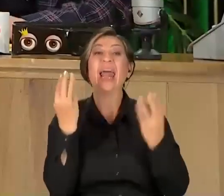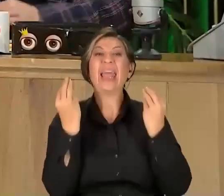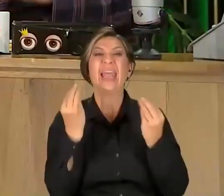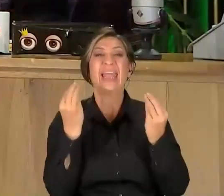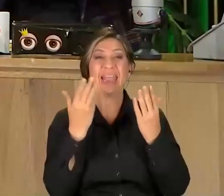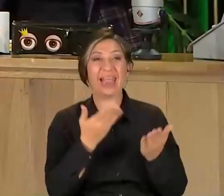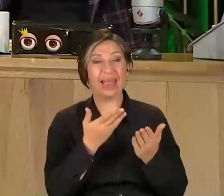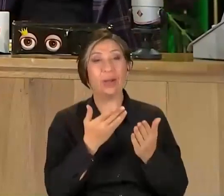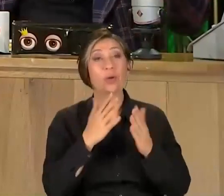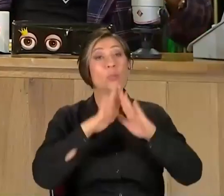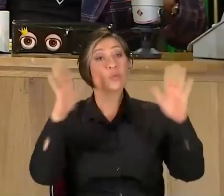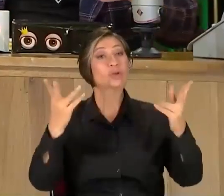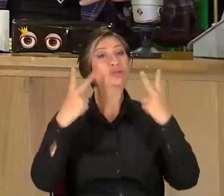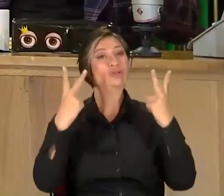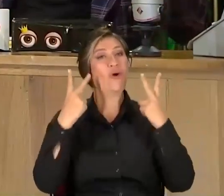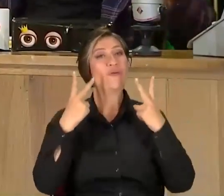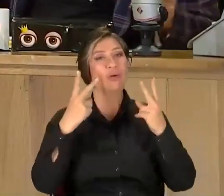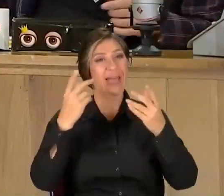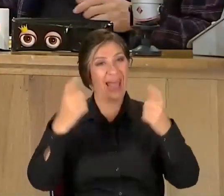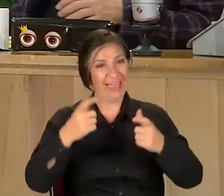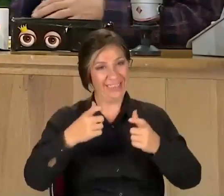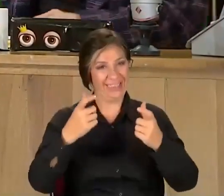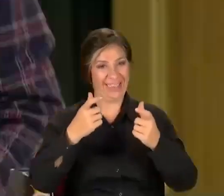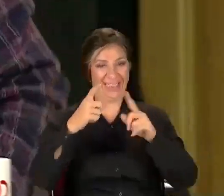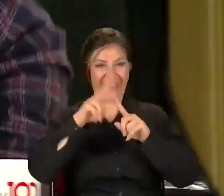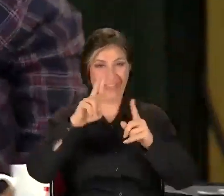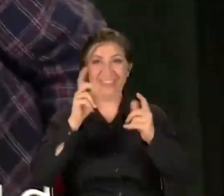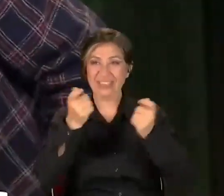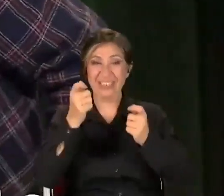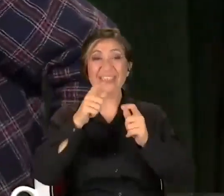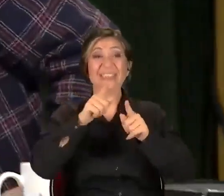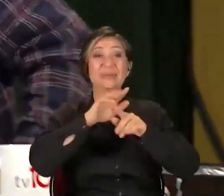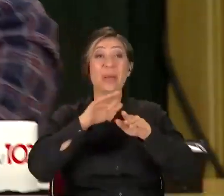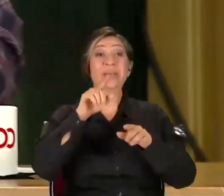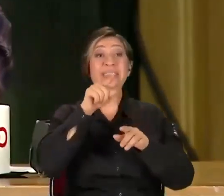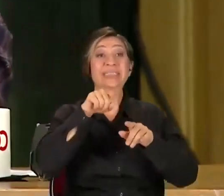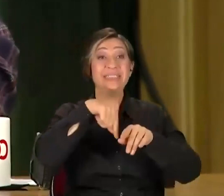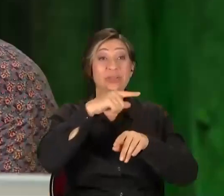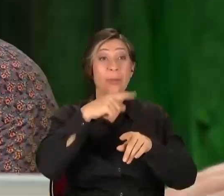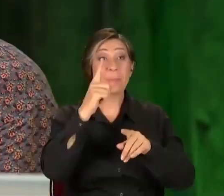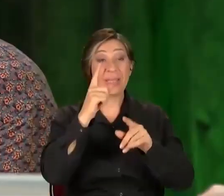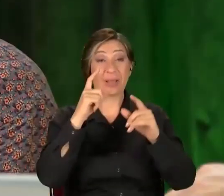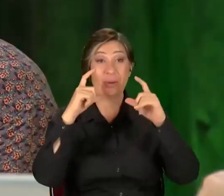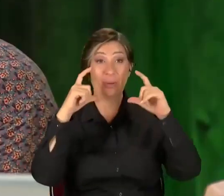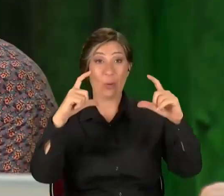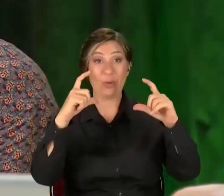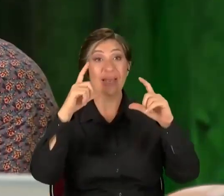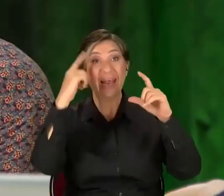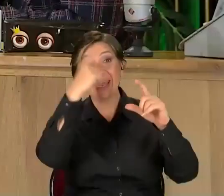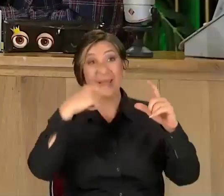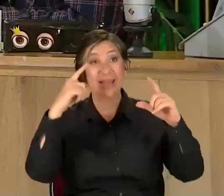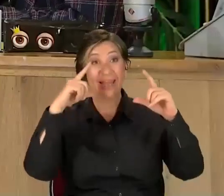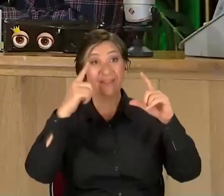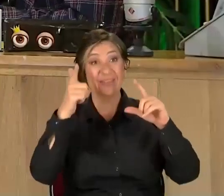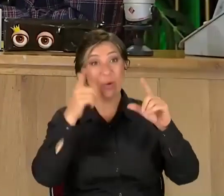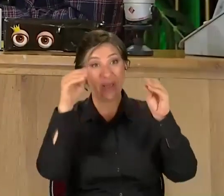ki bütün şovlarda çalıştı. Herkesi bitirdi. Ama sizinle çalıştığımız dönemden bir görüntü getirdim. Ciddi